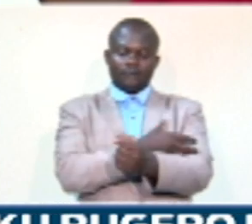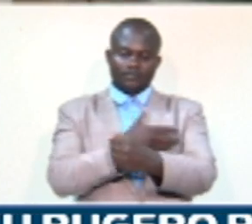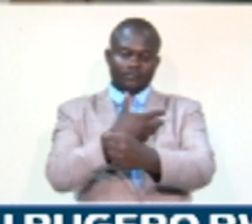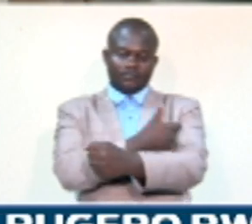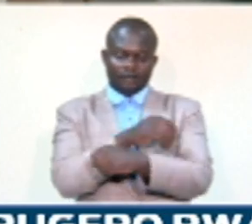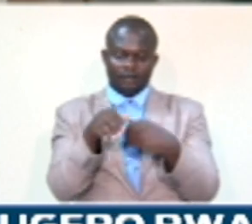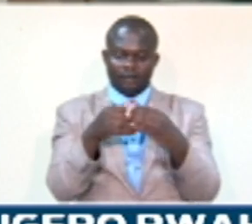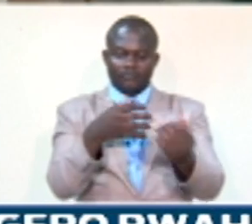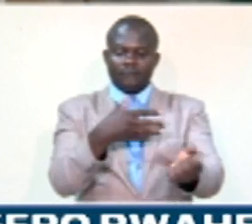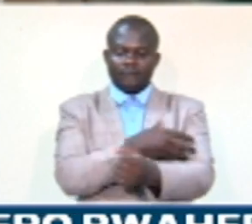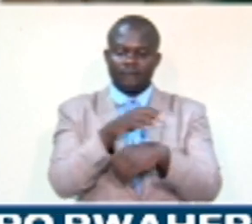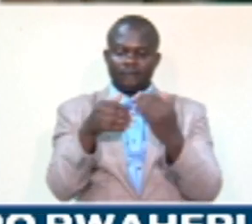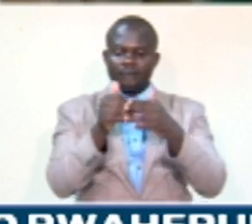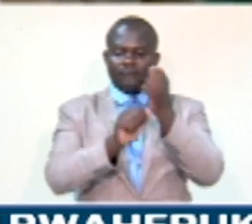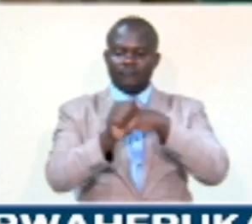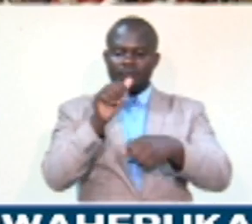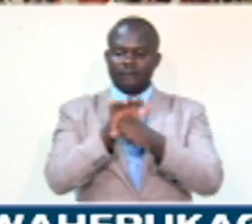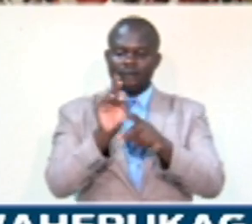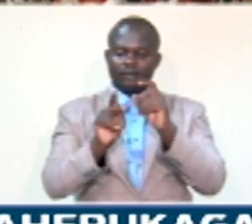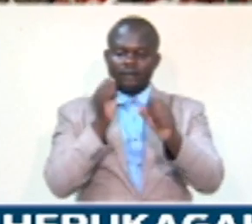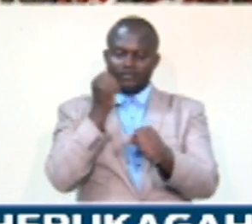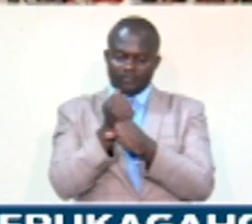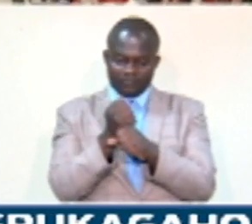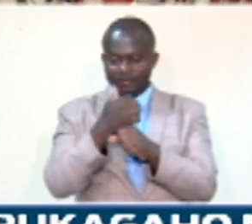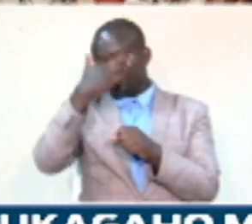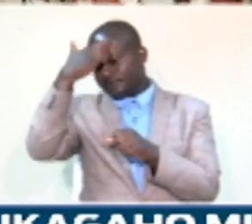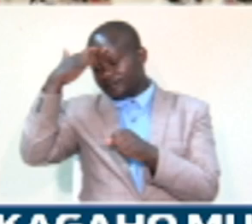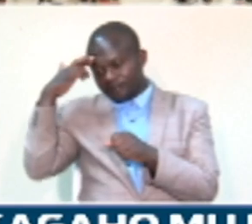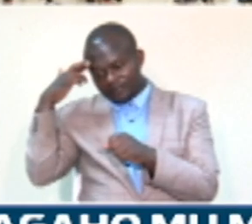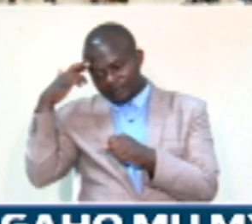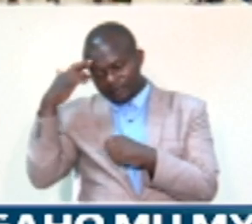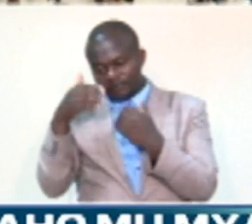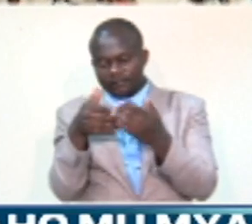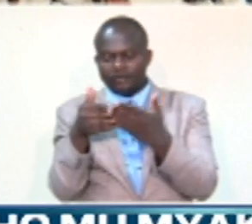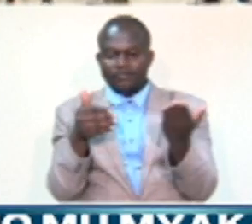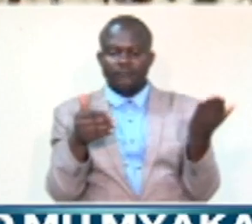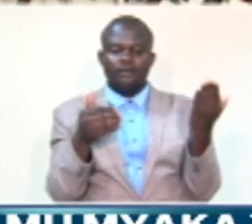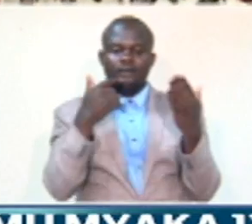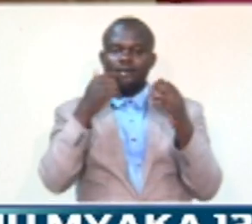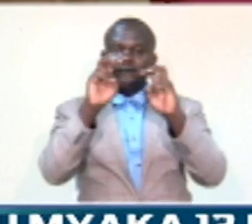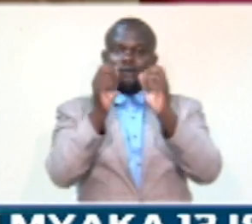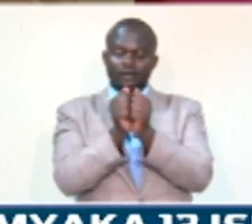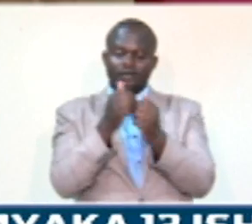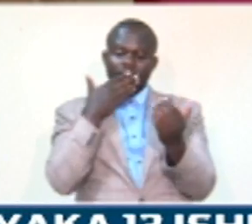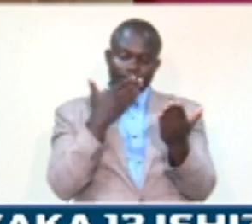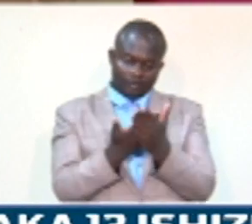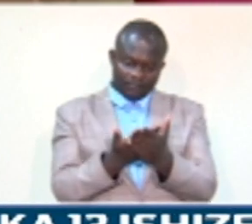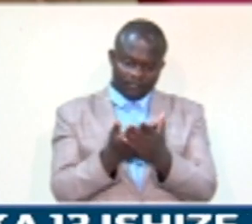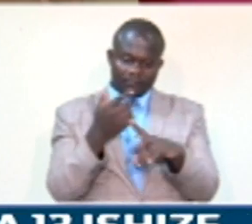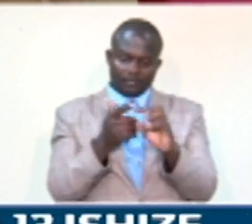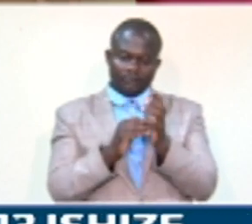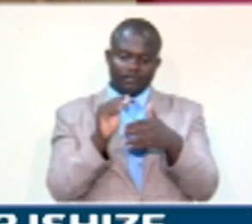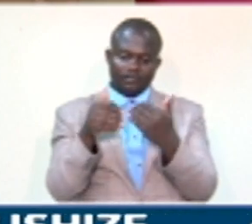ingufu z'ibikorwa byinshi abantu bakoze, ari nayo mpamvu navuga ngo ni byiza